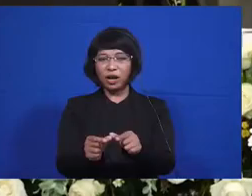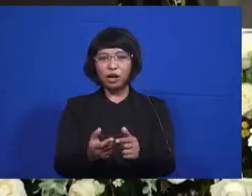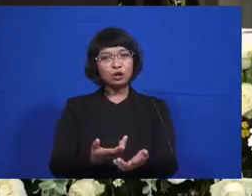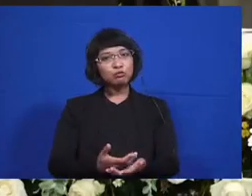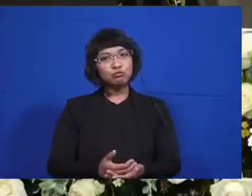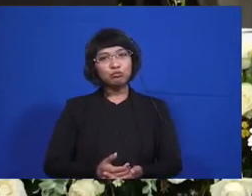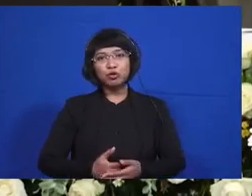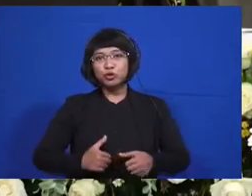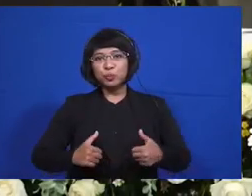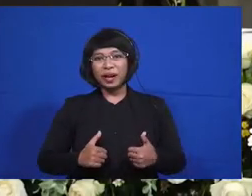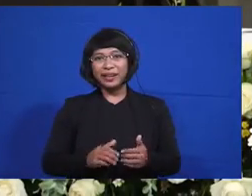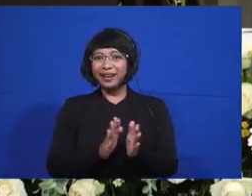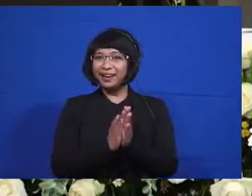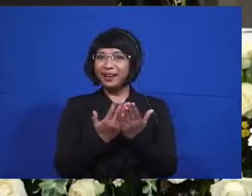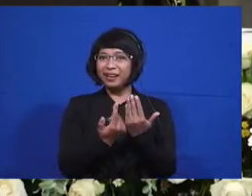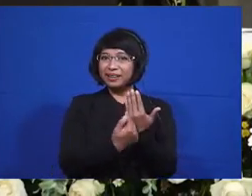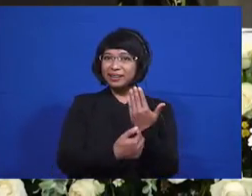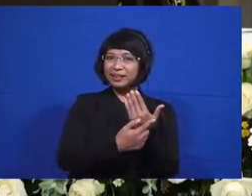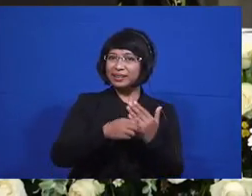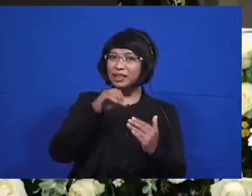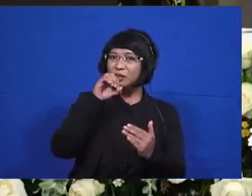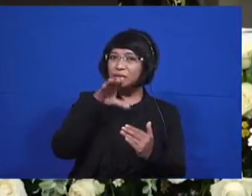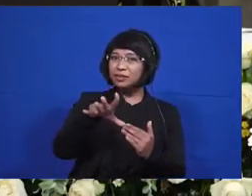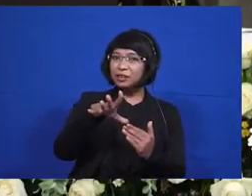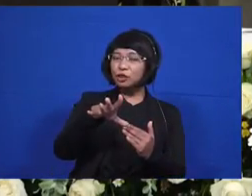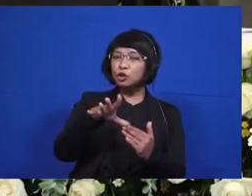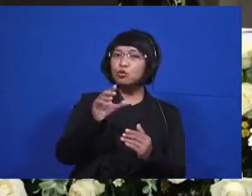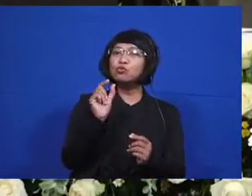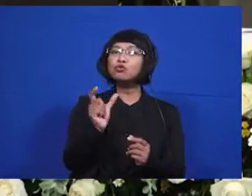diwartakan kepada semua orang dan akhirnya mereka mengalami keselamatan Tuhan.